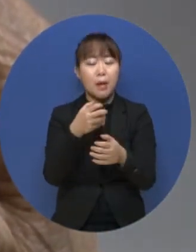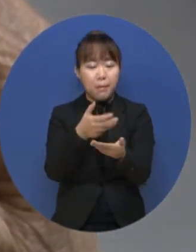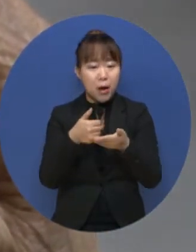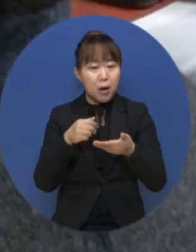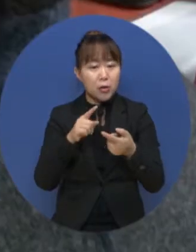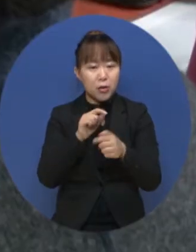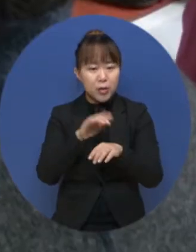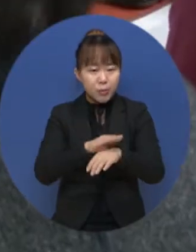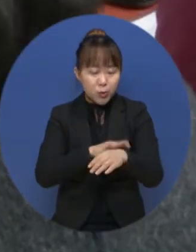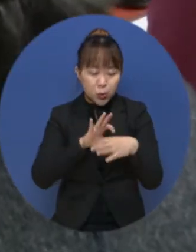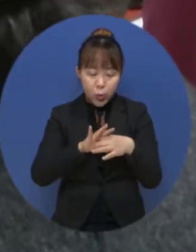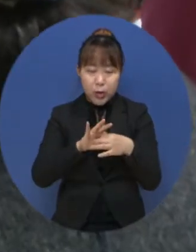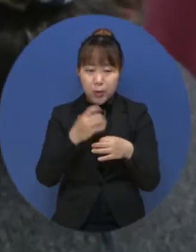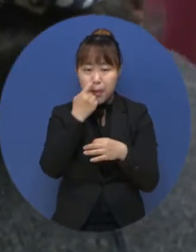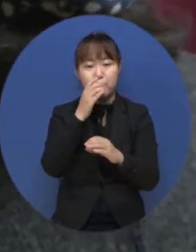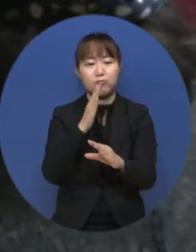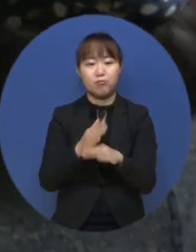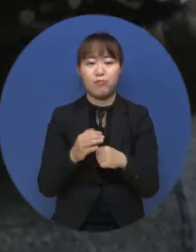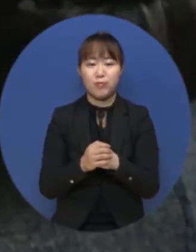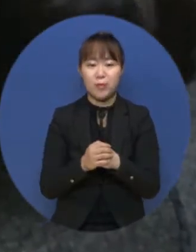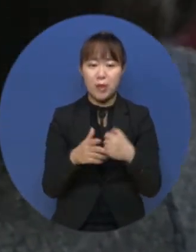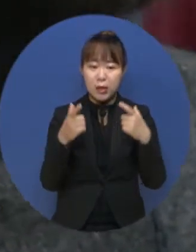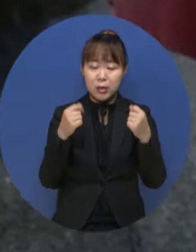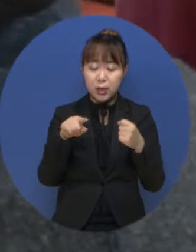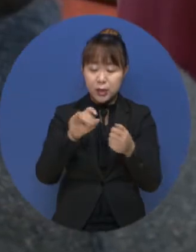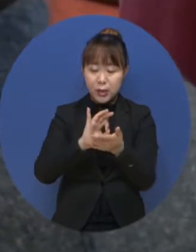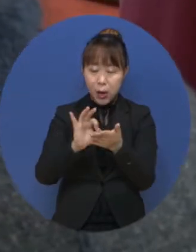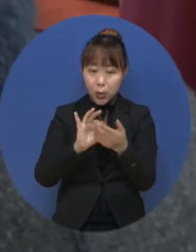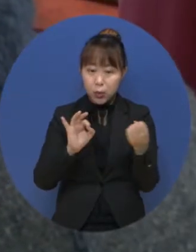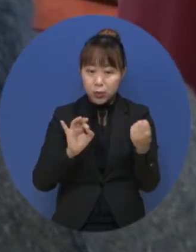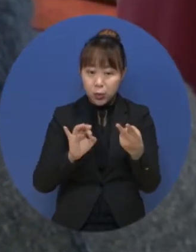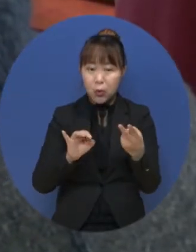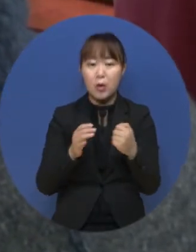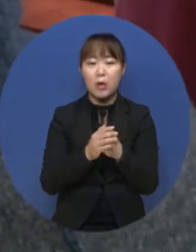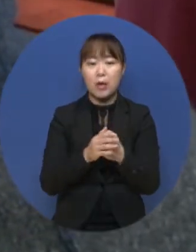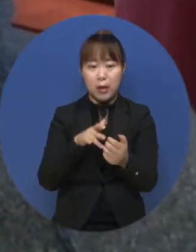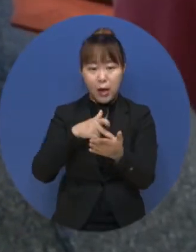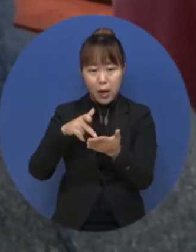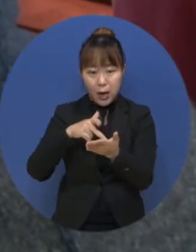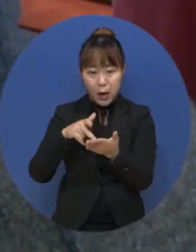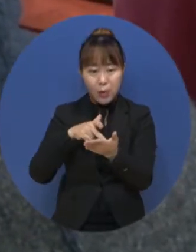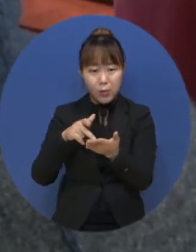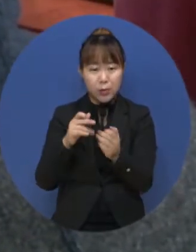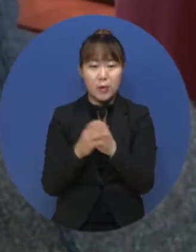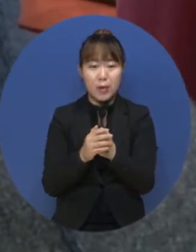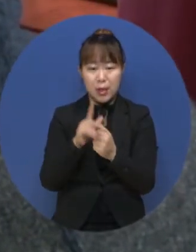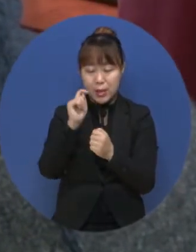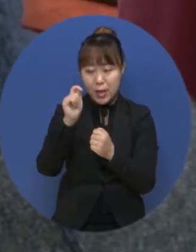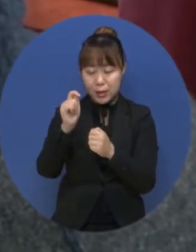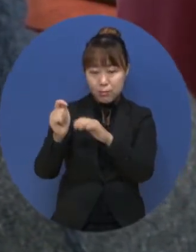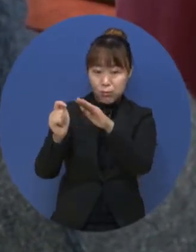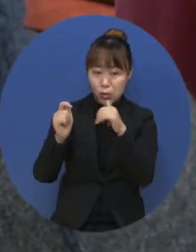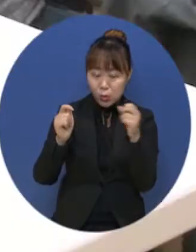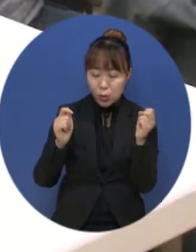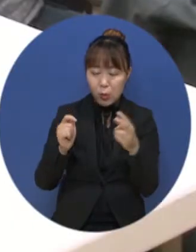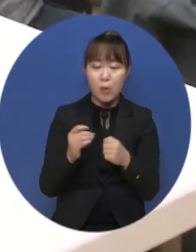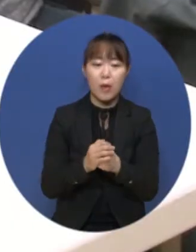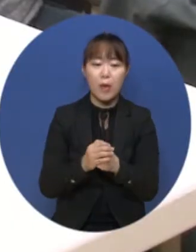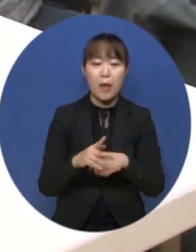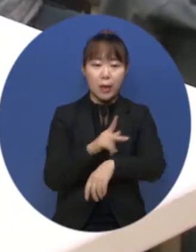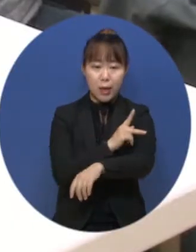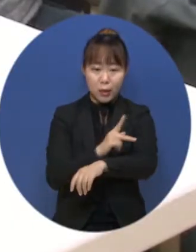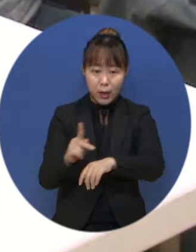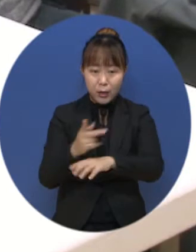있습니다. 서초구는 키오스크 사용은 물론 카카오톡으로 택시 부르기와